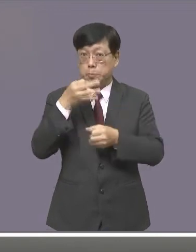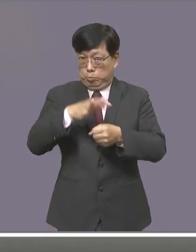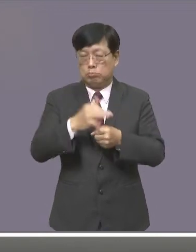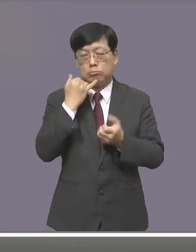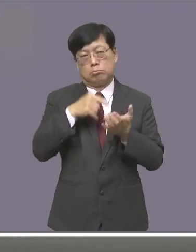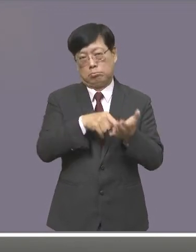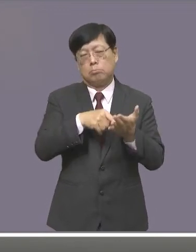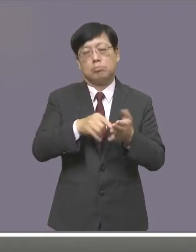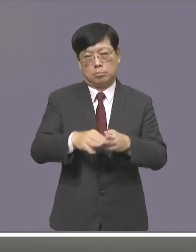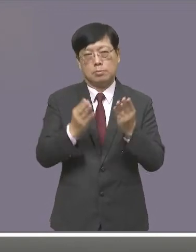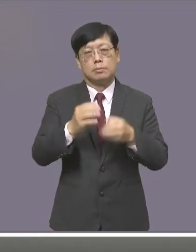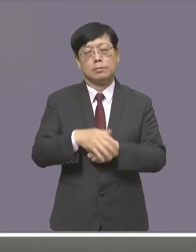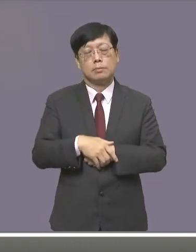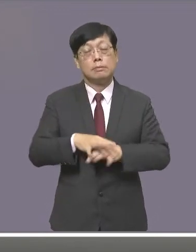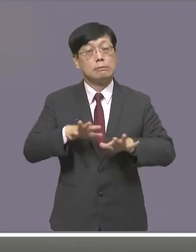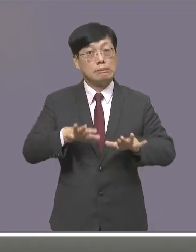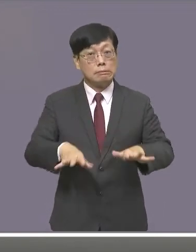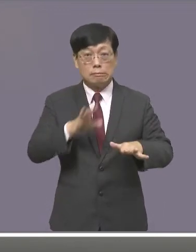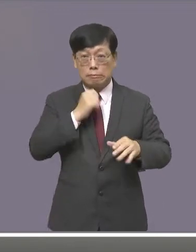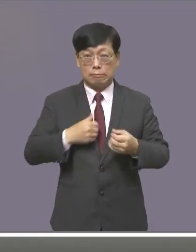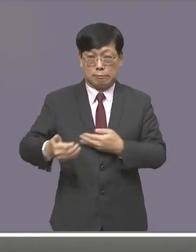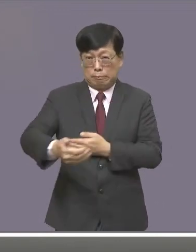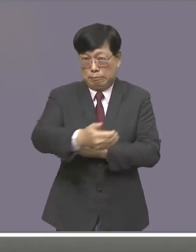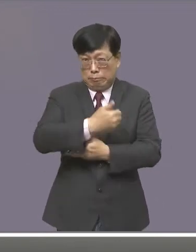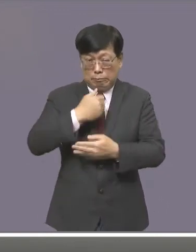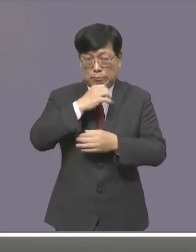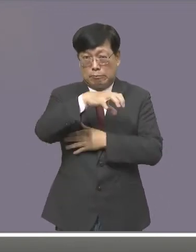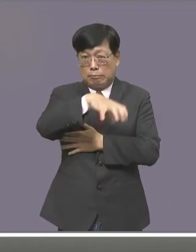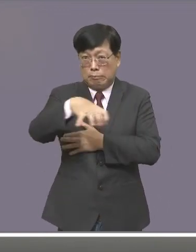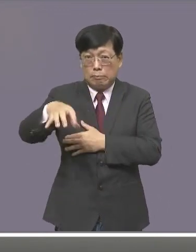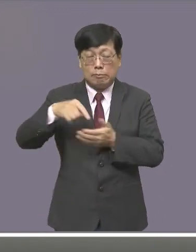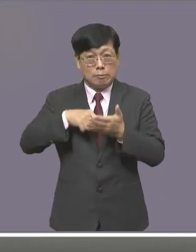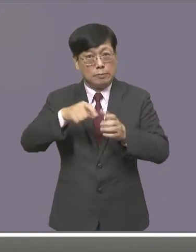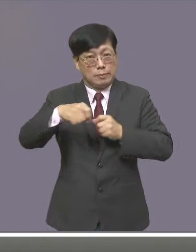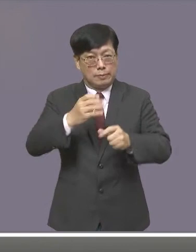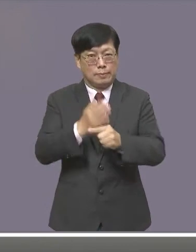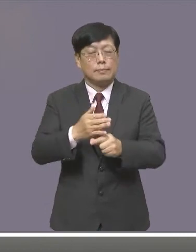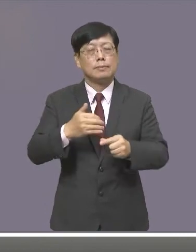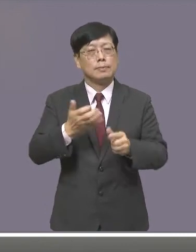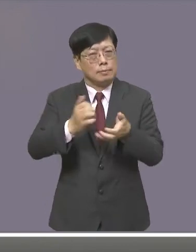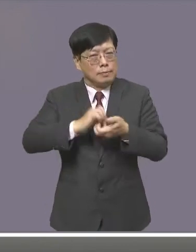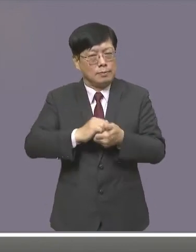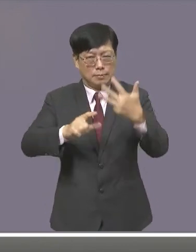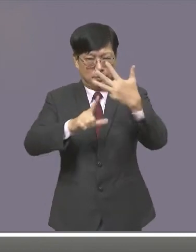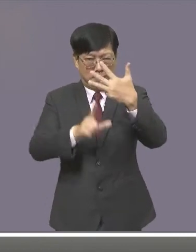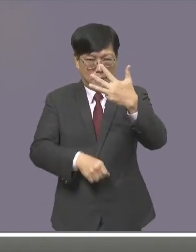关的申请。那目前我们正在持续收集各县政府的申请计划，预计在8